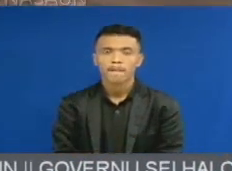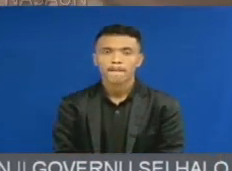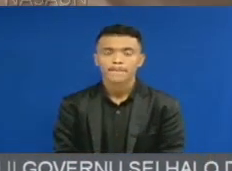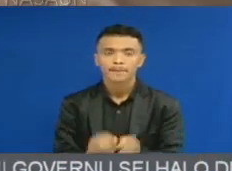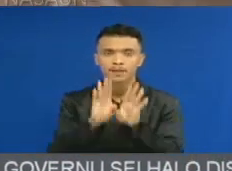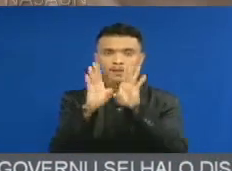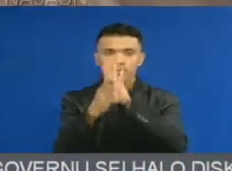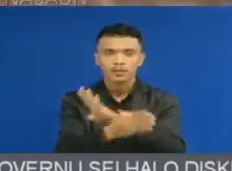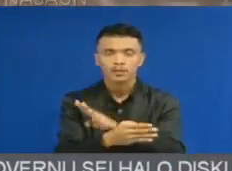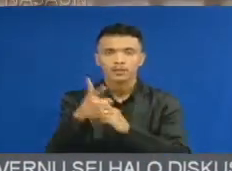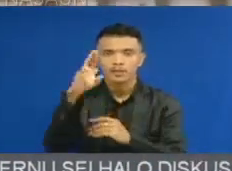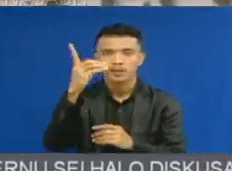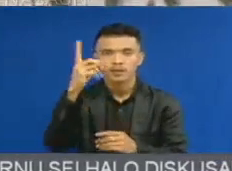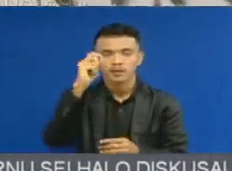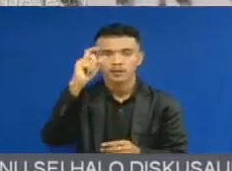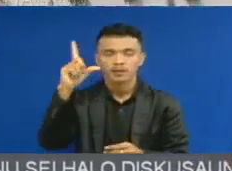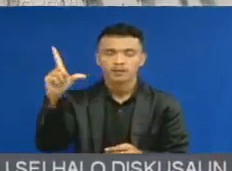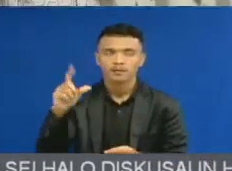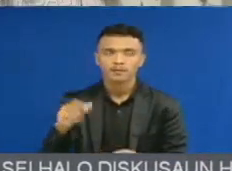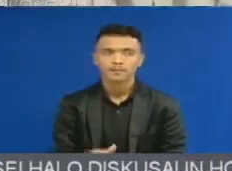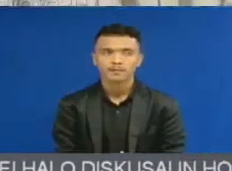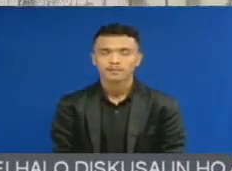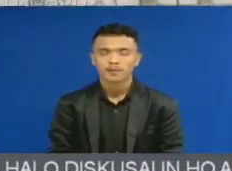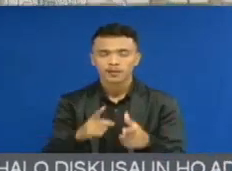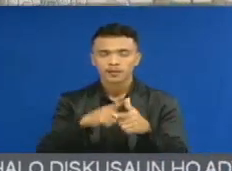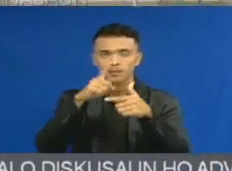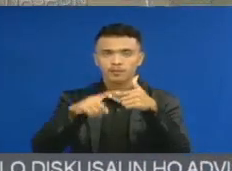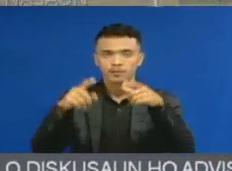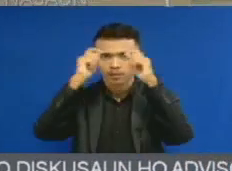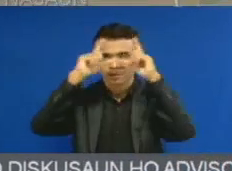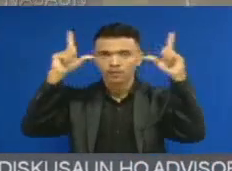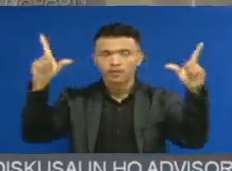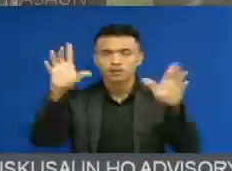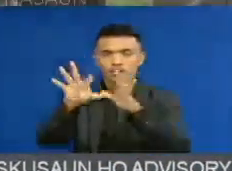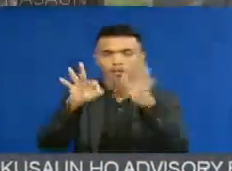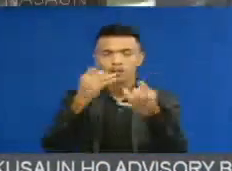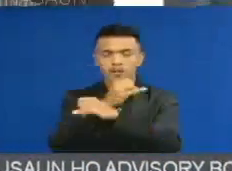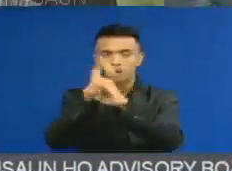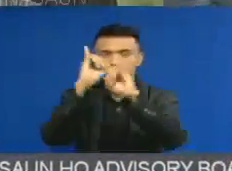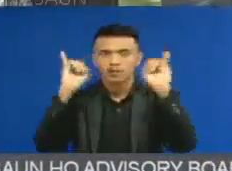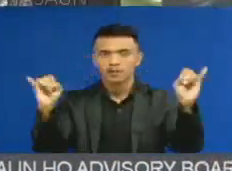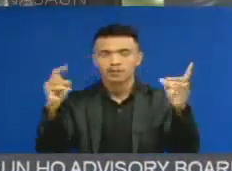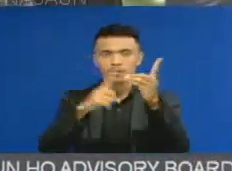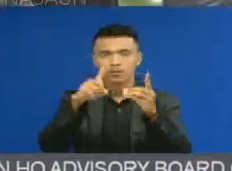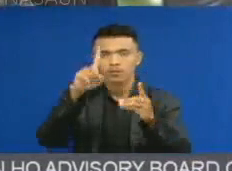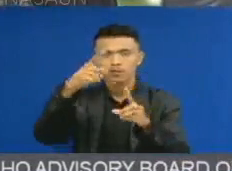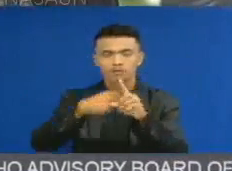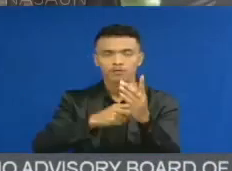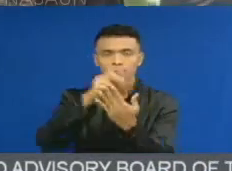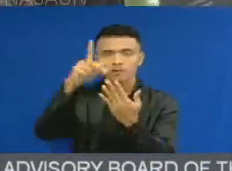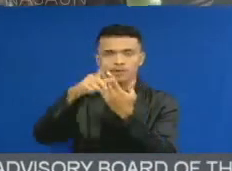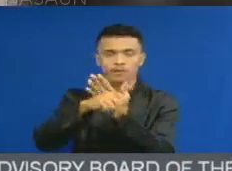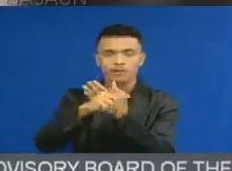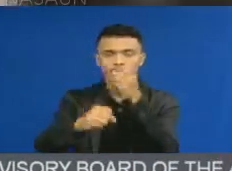Sai Republika Demokratika Timor Leste. Hafoin Timor Leste hetang ukungang. Iha lorong ida fulang Fevereiro